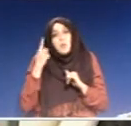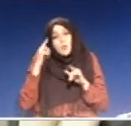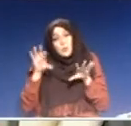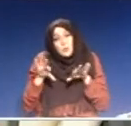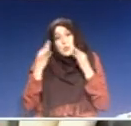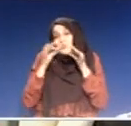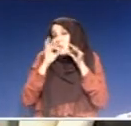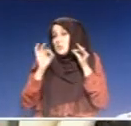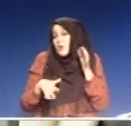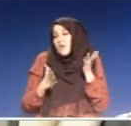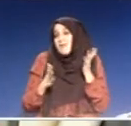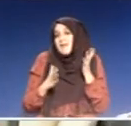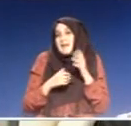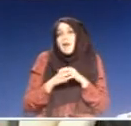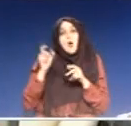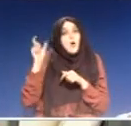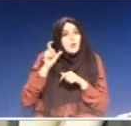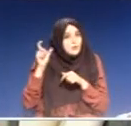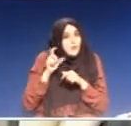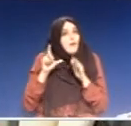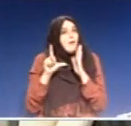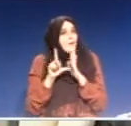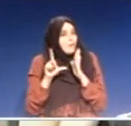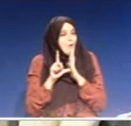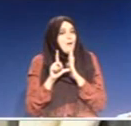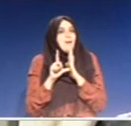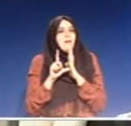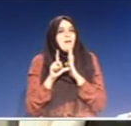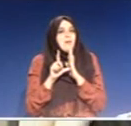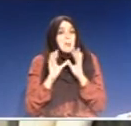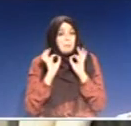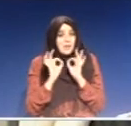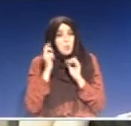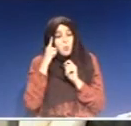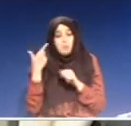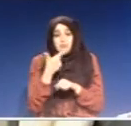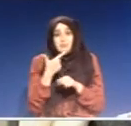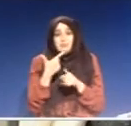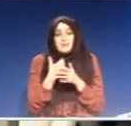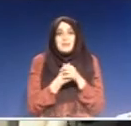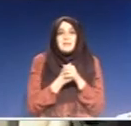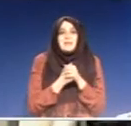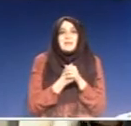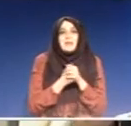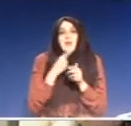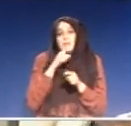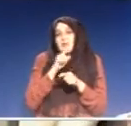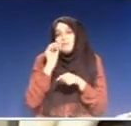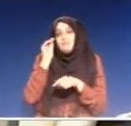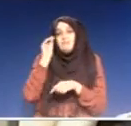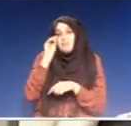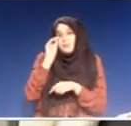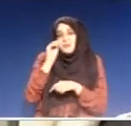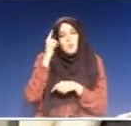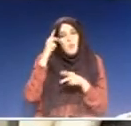لإيجاد الحل الشرعي القانوني المناسب عاجلا لا آجلا. هذا نداؤنا يا الأخت